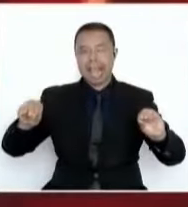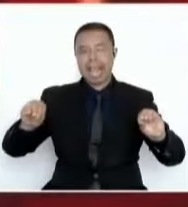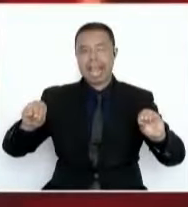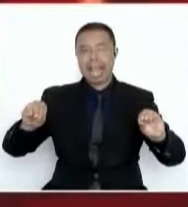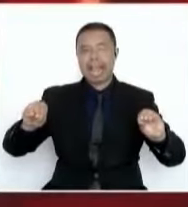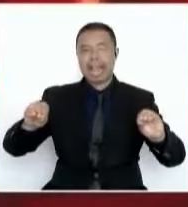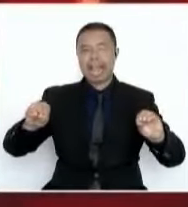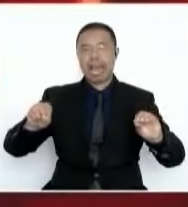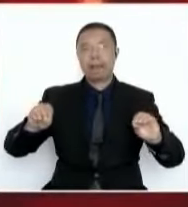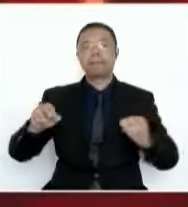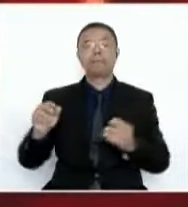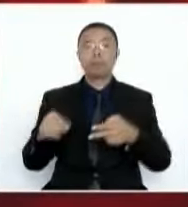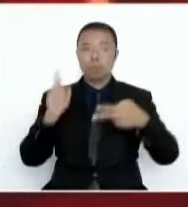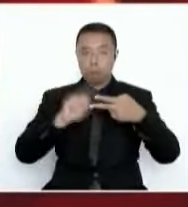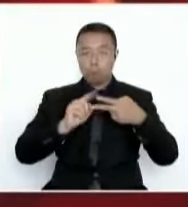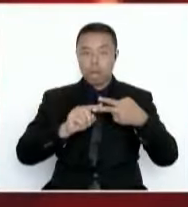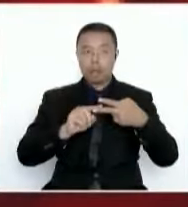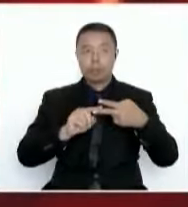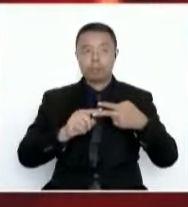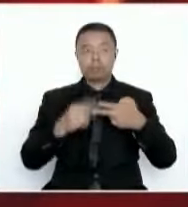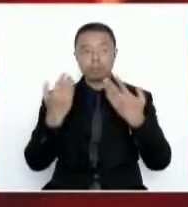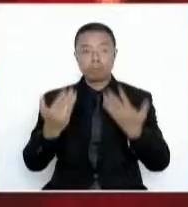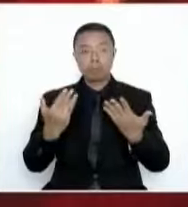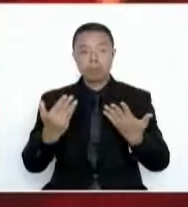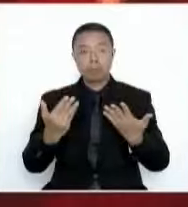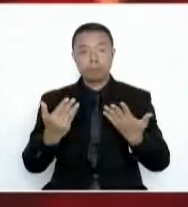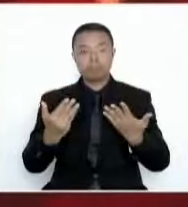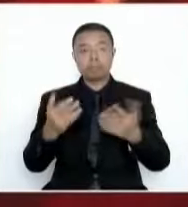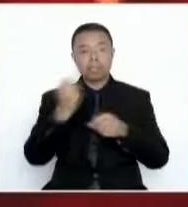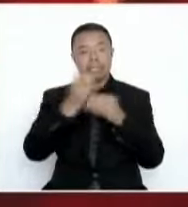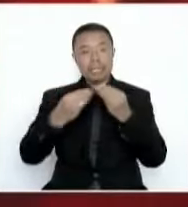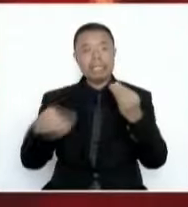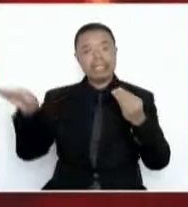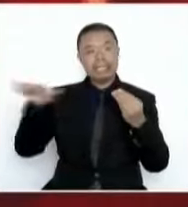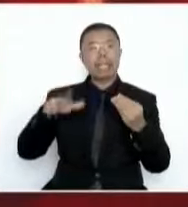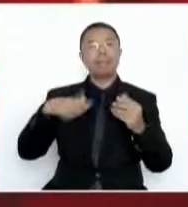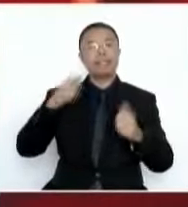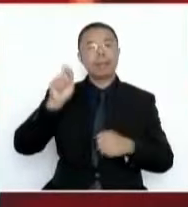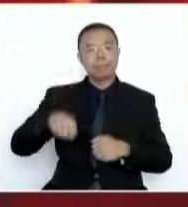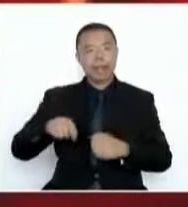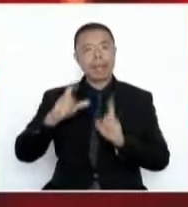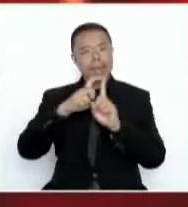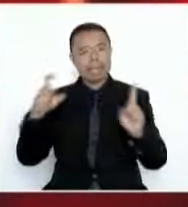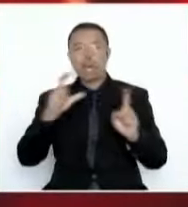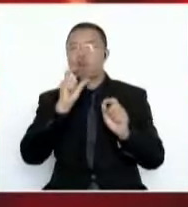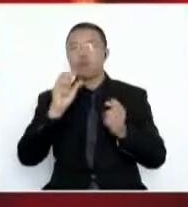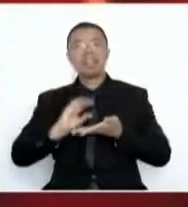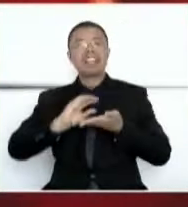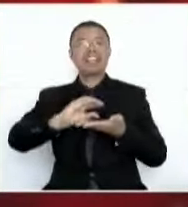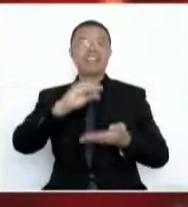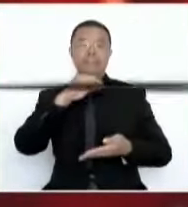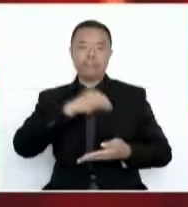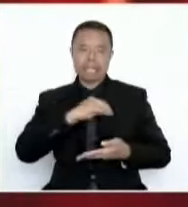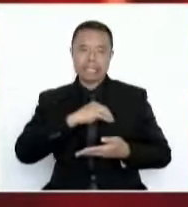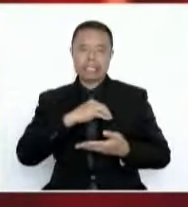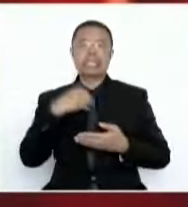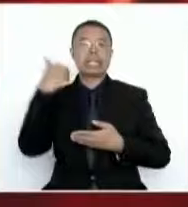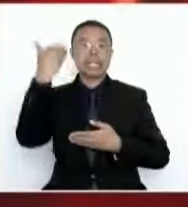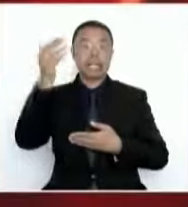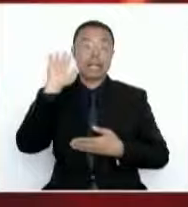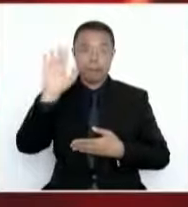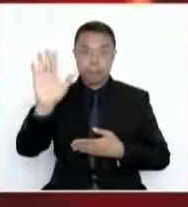yang yang kedua itu adalah bagaimana genset ini bisa menggunakan dunia digital untuk investasi e masa